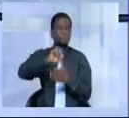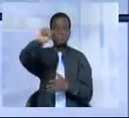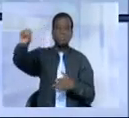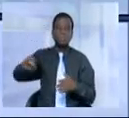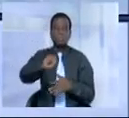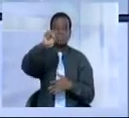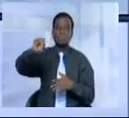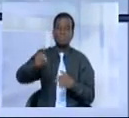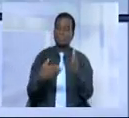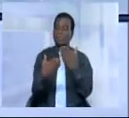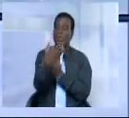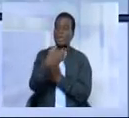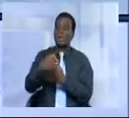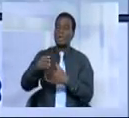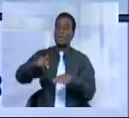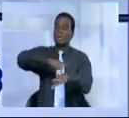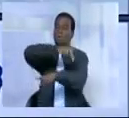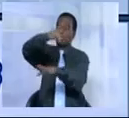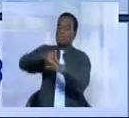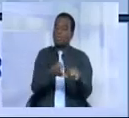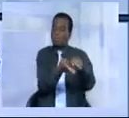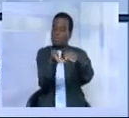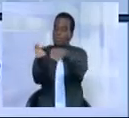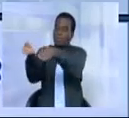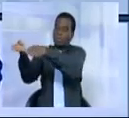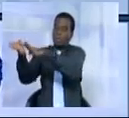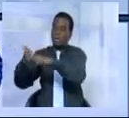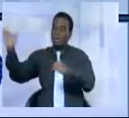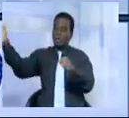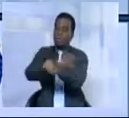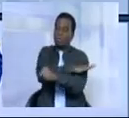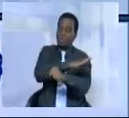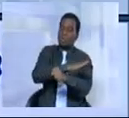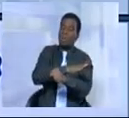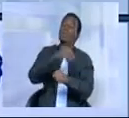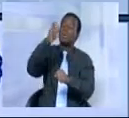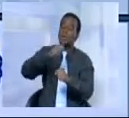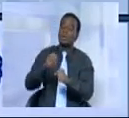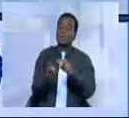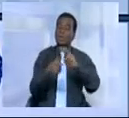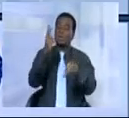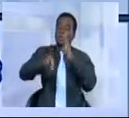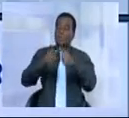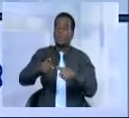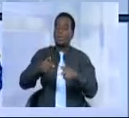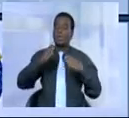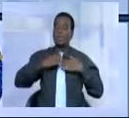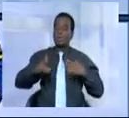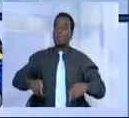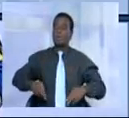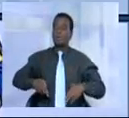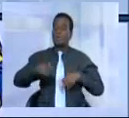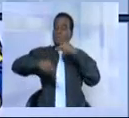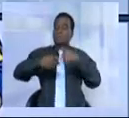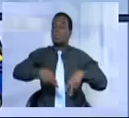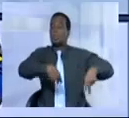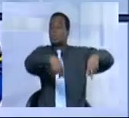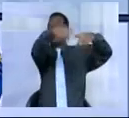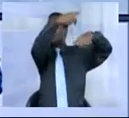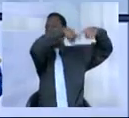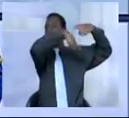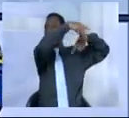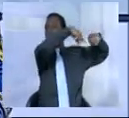la principale route reliant la capitale à Fallujah est pleine de véhicules. Les habitants retournent chez eux et comme vous avez pu le constater, la